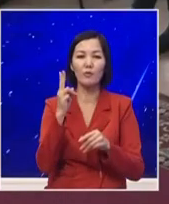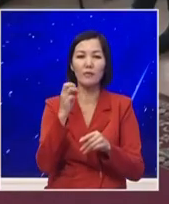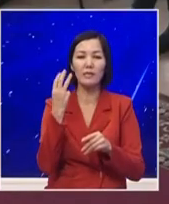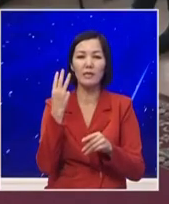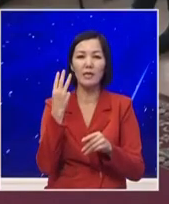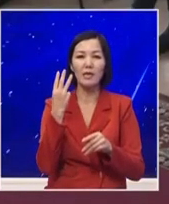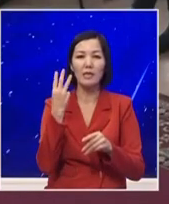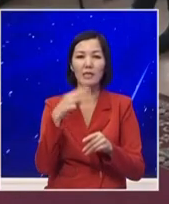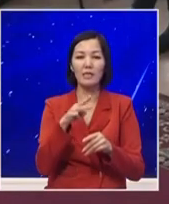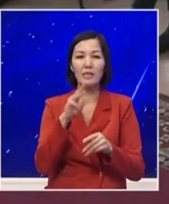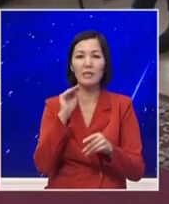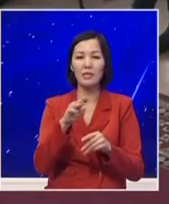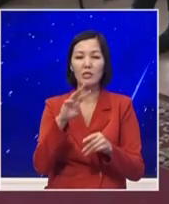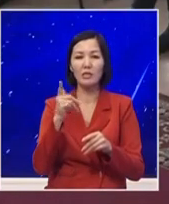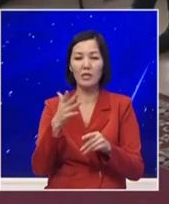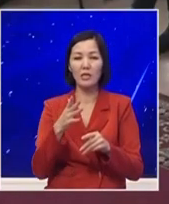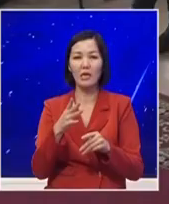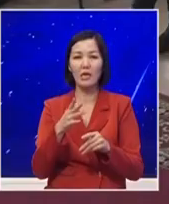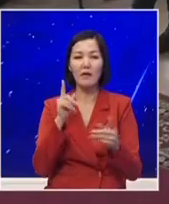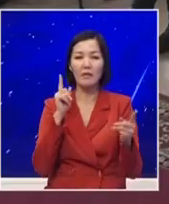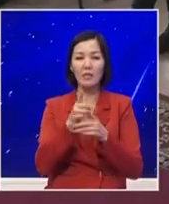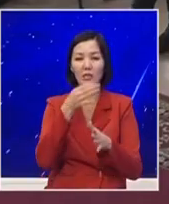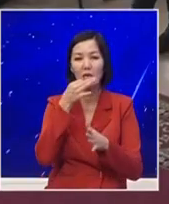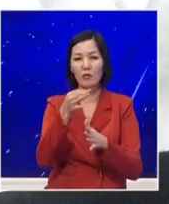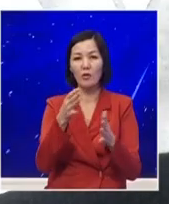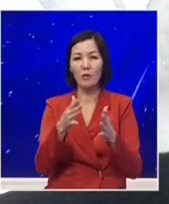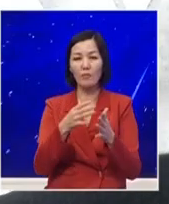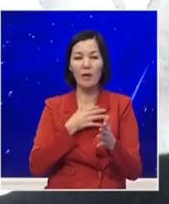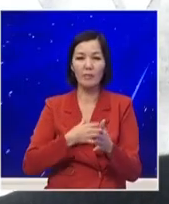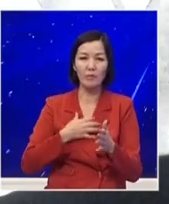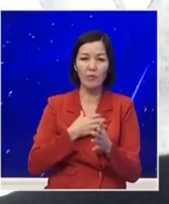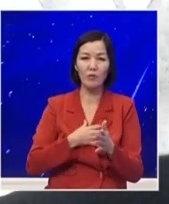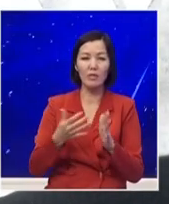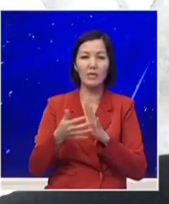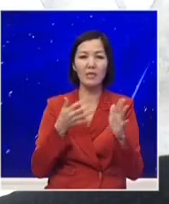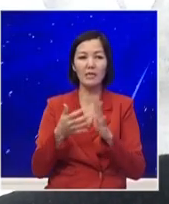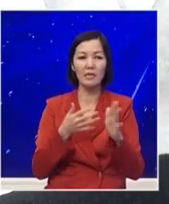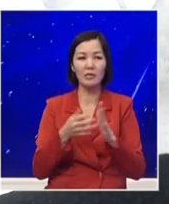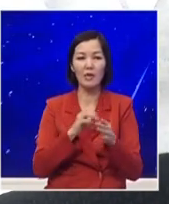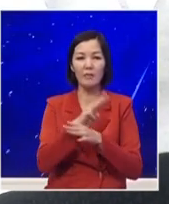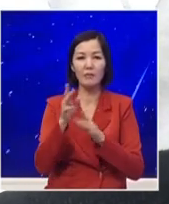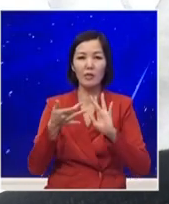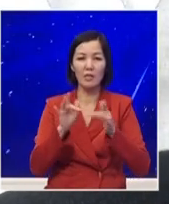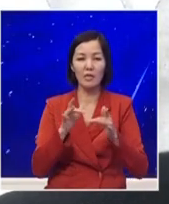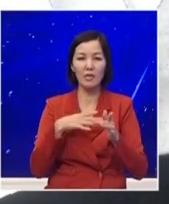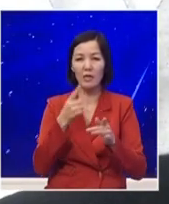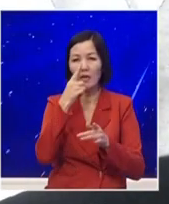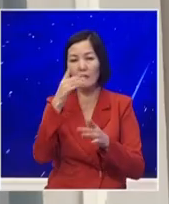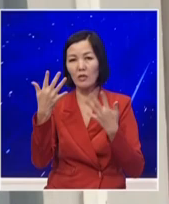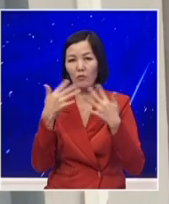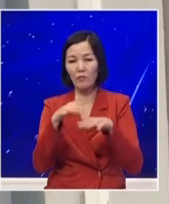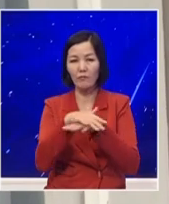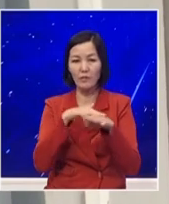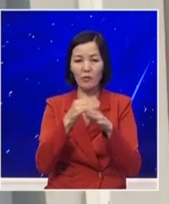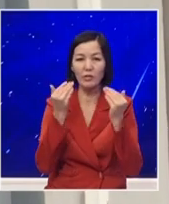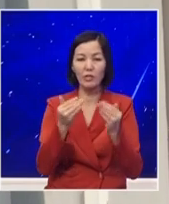230 тысяч тенге. В ходе отчетной встречи граждане выразили обеспокоенность в недостаточном обеспечении интернетом в отдаленных селах, так